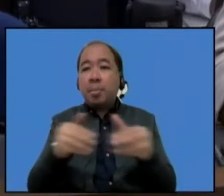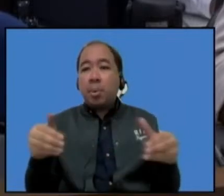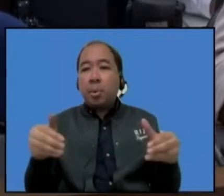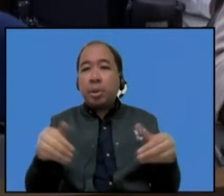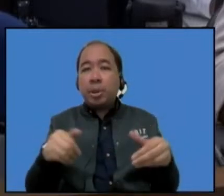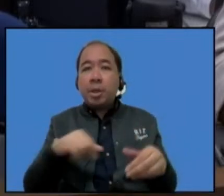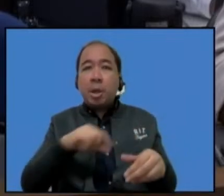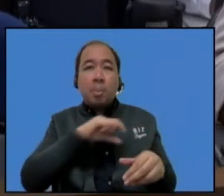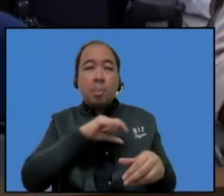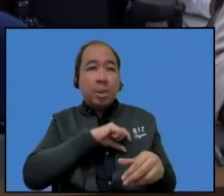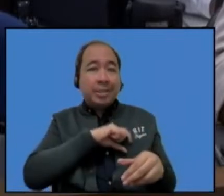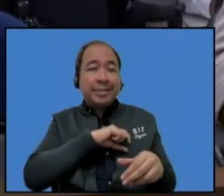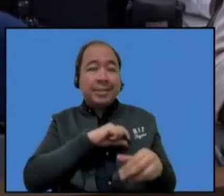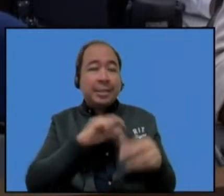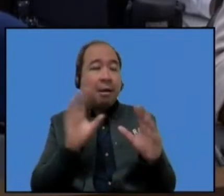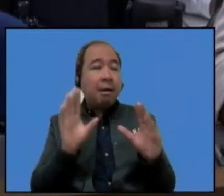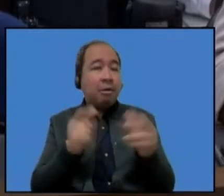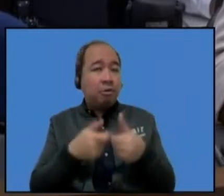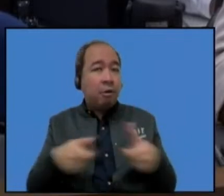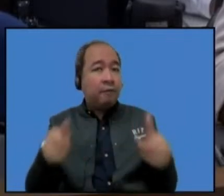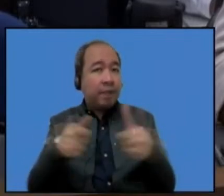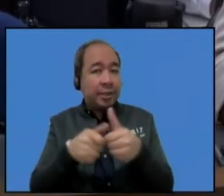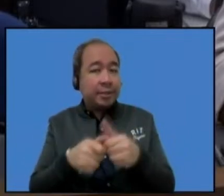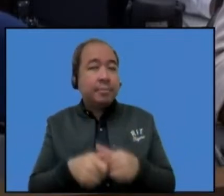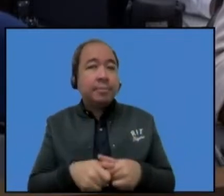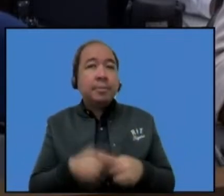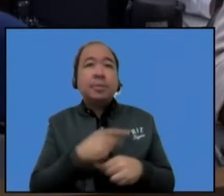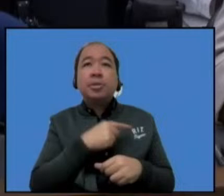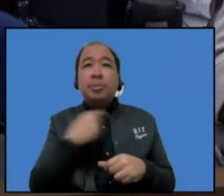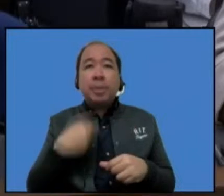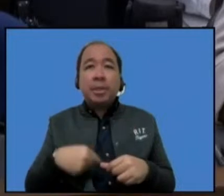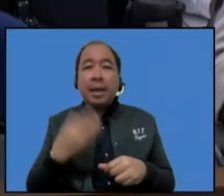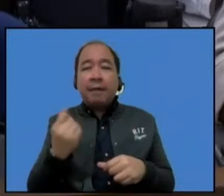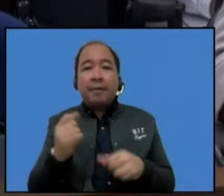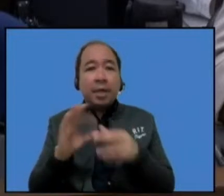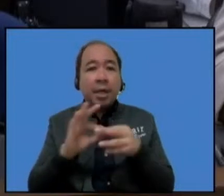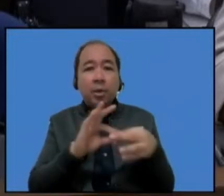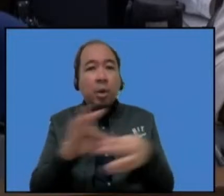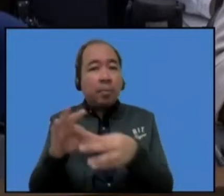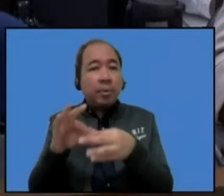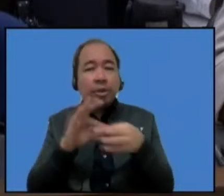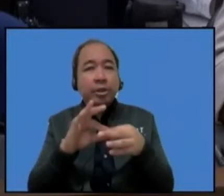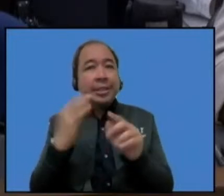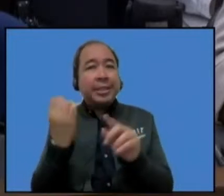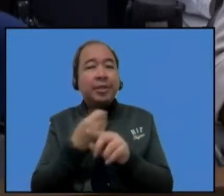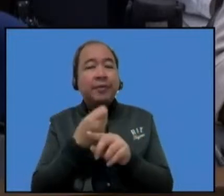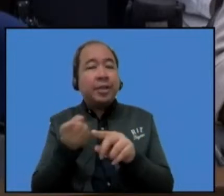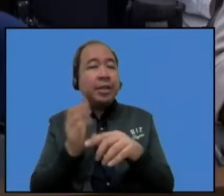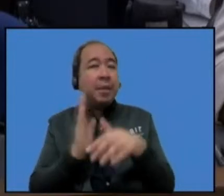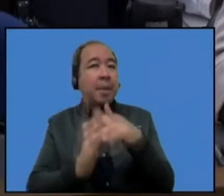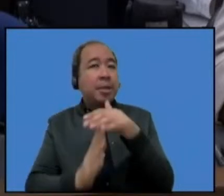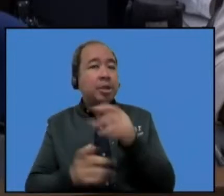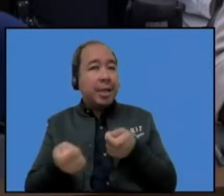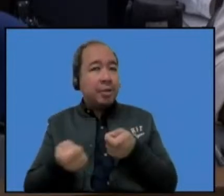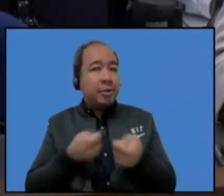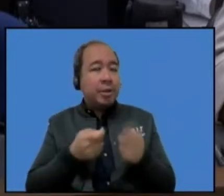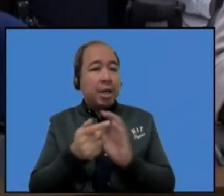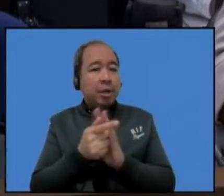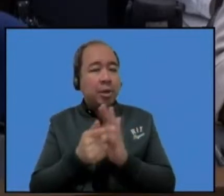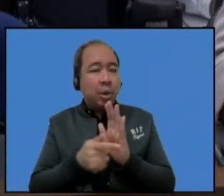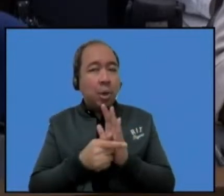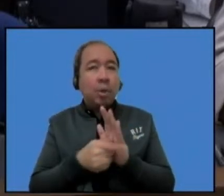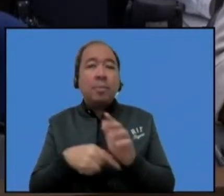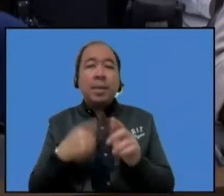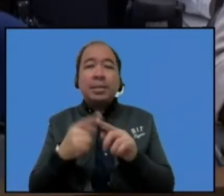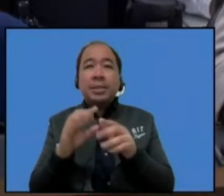民管理、执法合作、促进人员往来的务实合作建议，宣介共同治理、共同发展